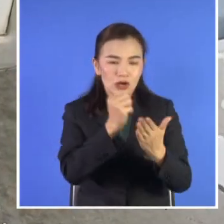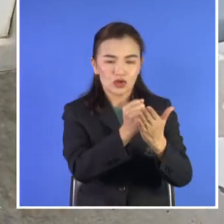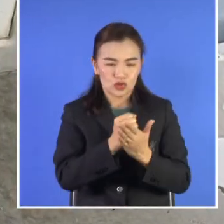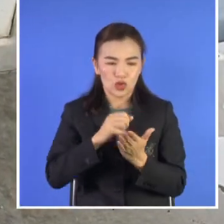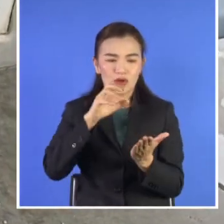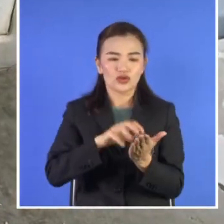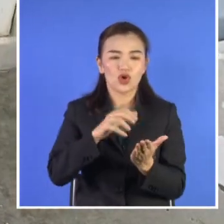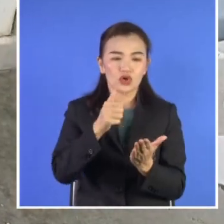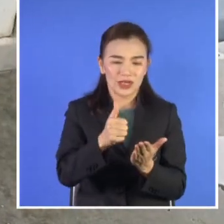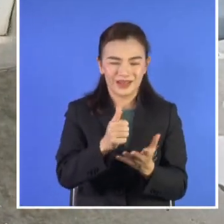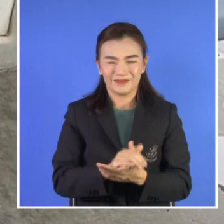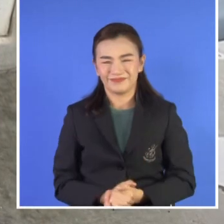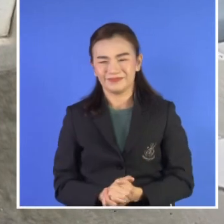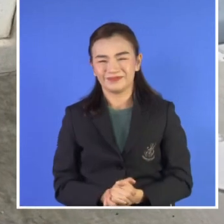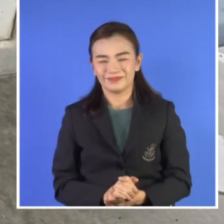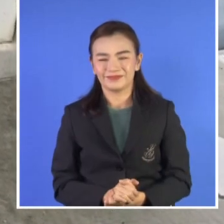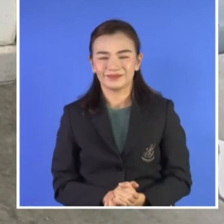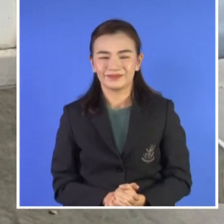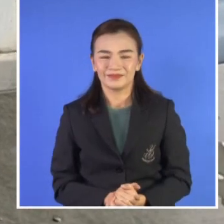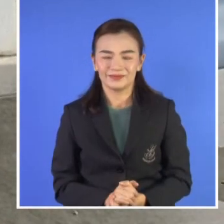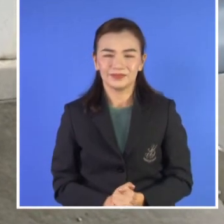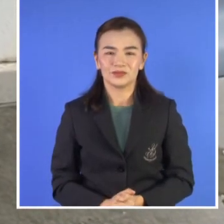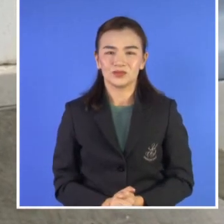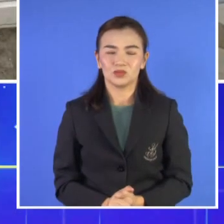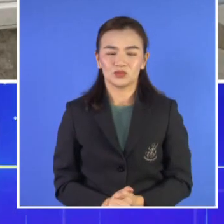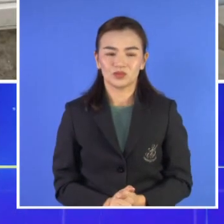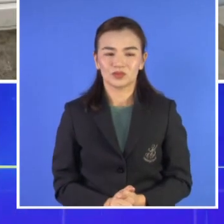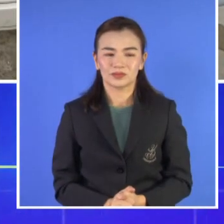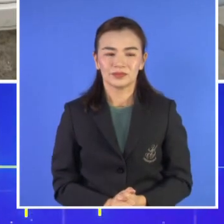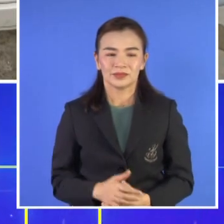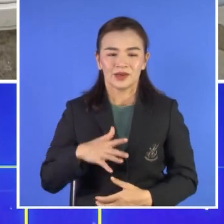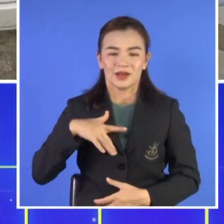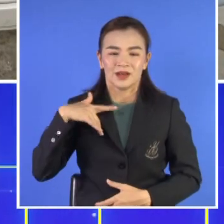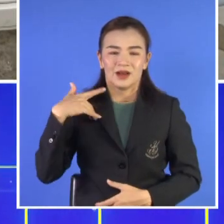ำลาภมาให้อ้าวเห็นกันเต็มๆไปเลย หายใจหาย